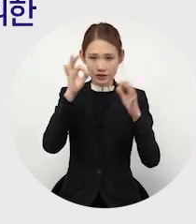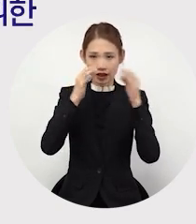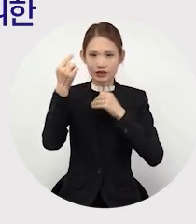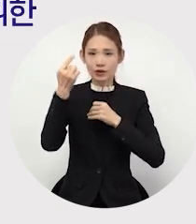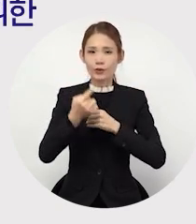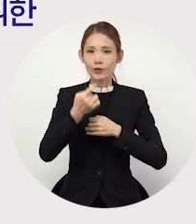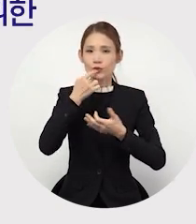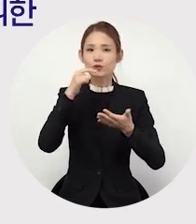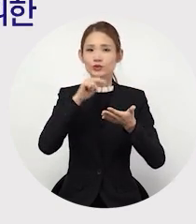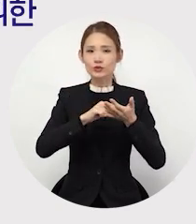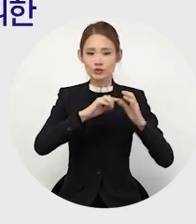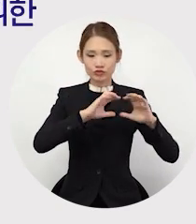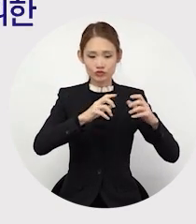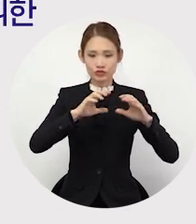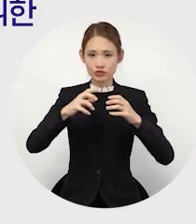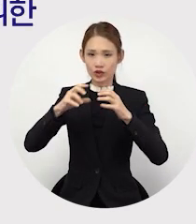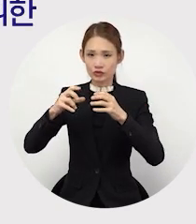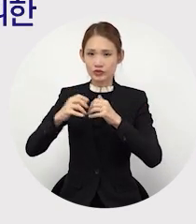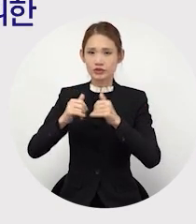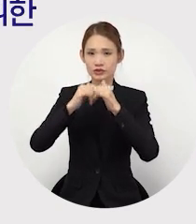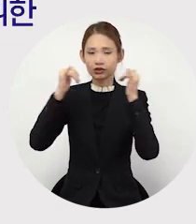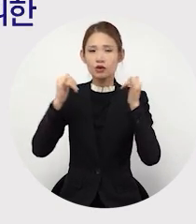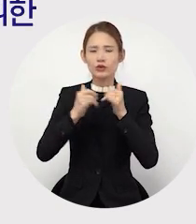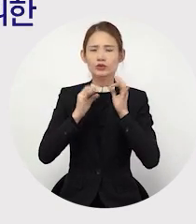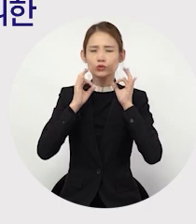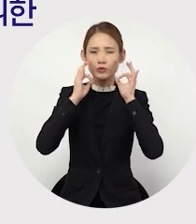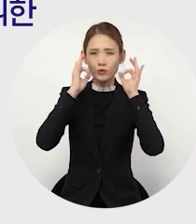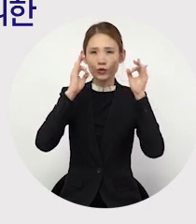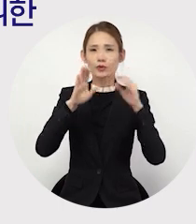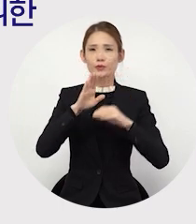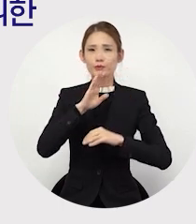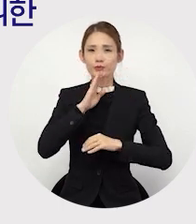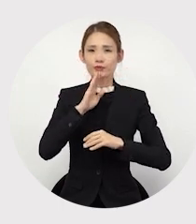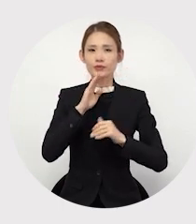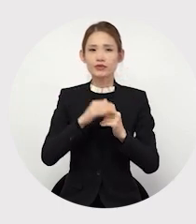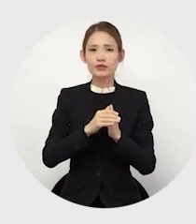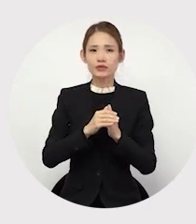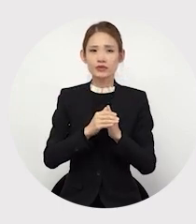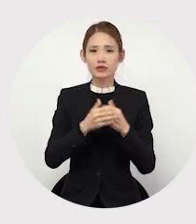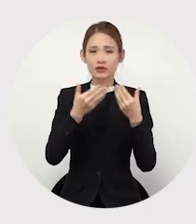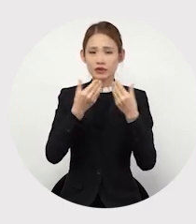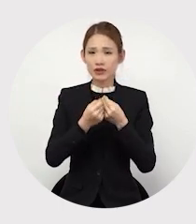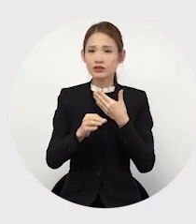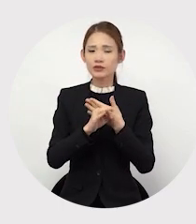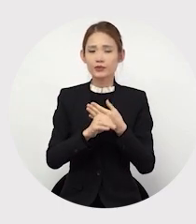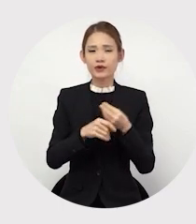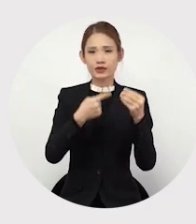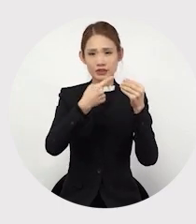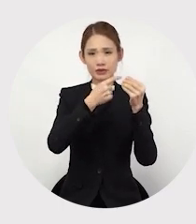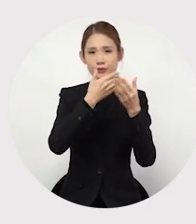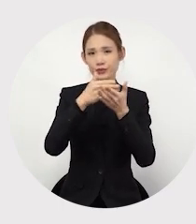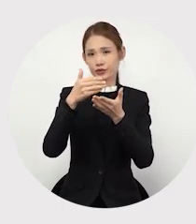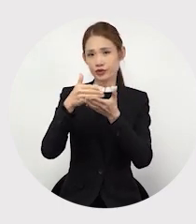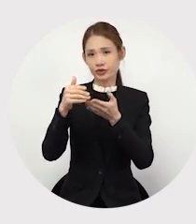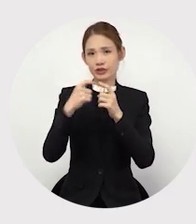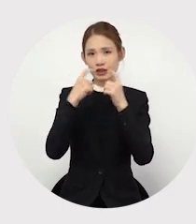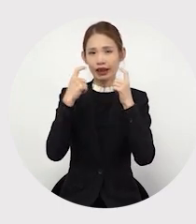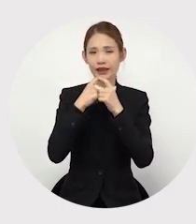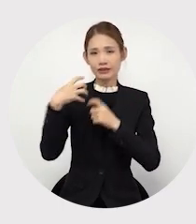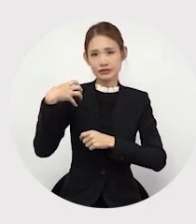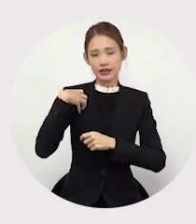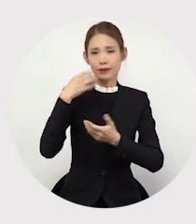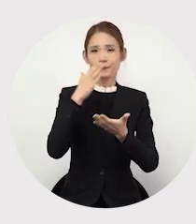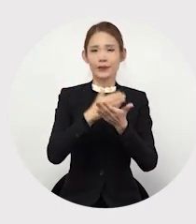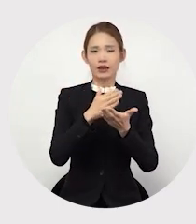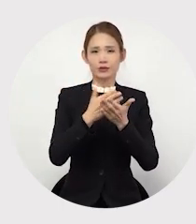현지에서 쉽게 구경을 할 수 있도록 각 국가들은 사회적으로 많은 노력을 기울이고 있잖아요. 그래서 우리가 이 1번 그림 같은 경우는